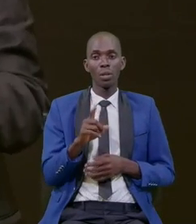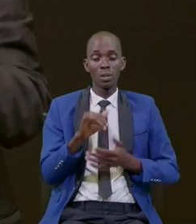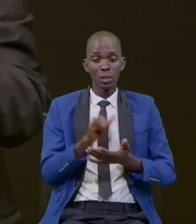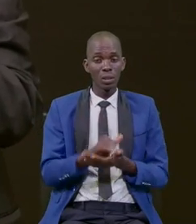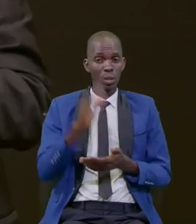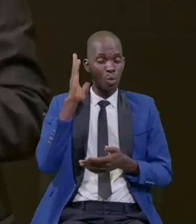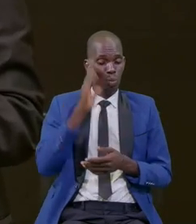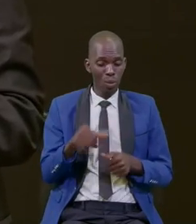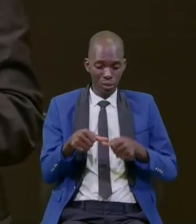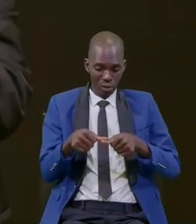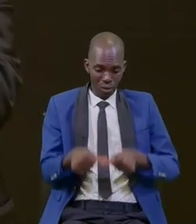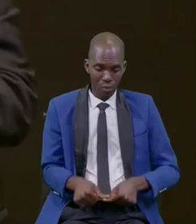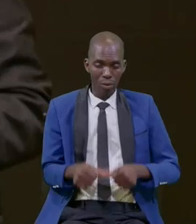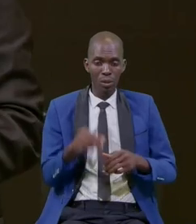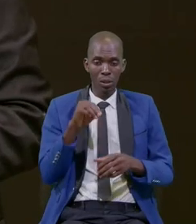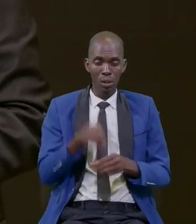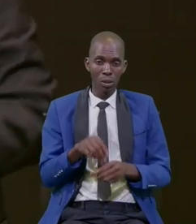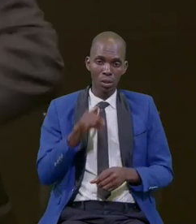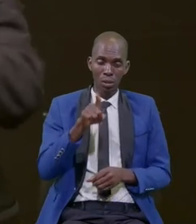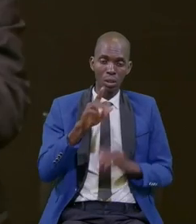main sur l'un